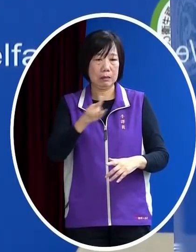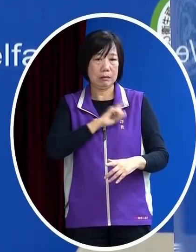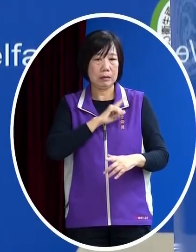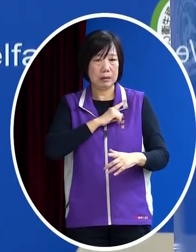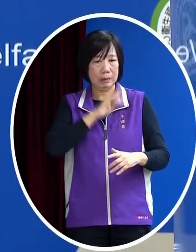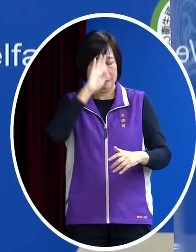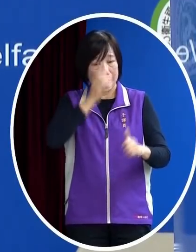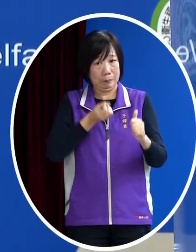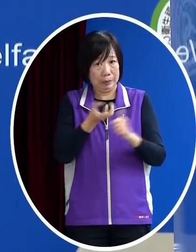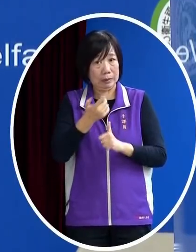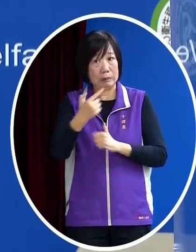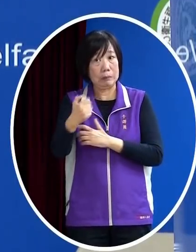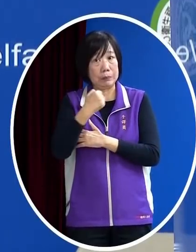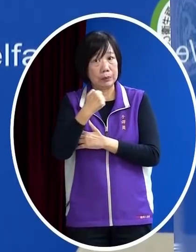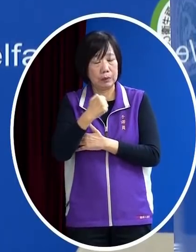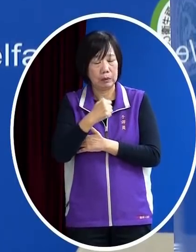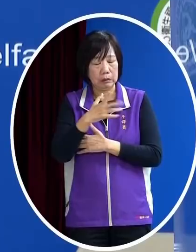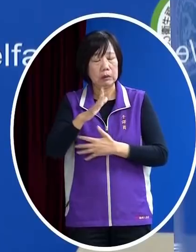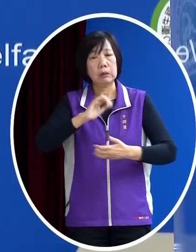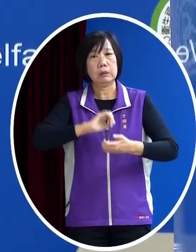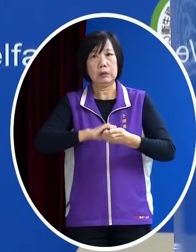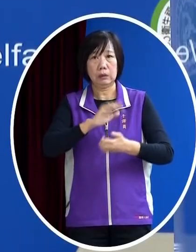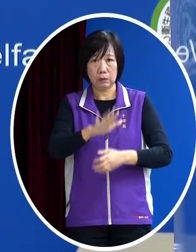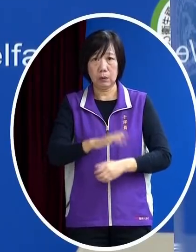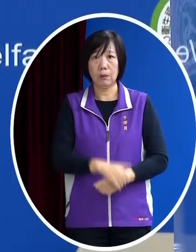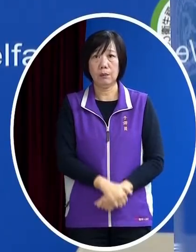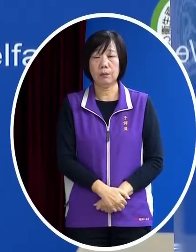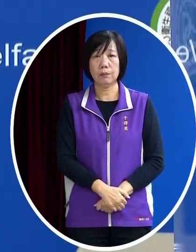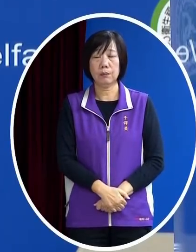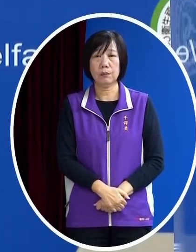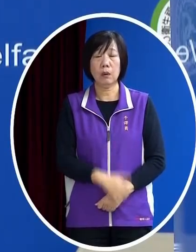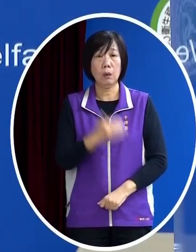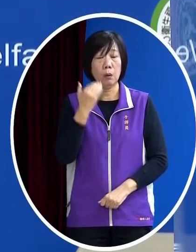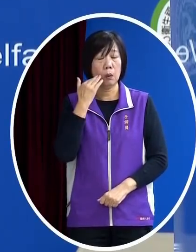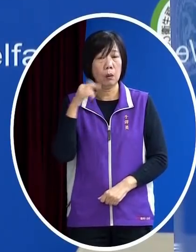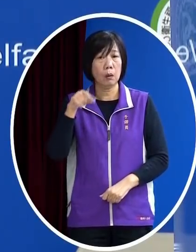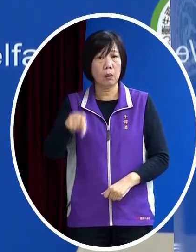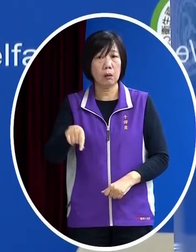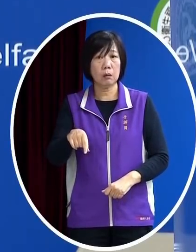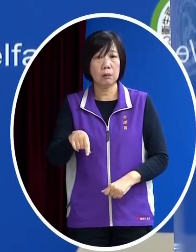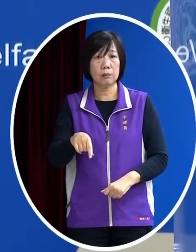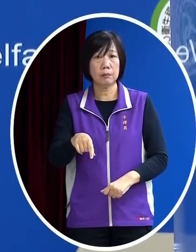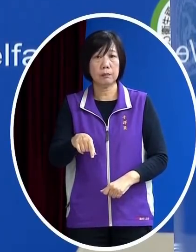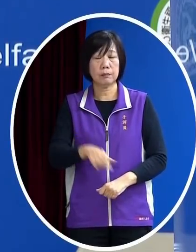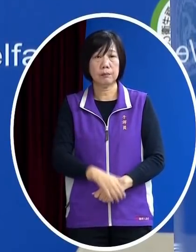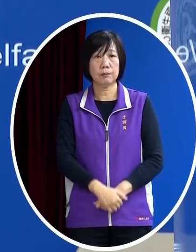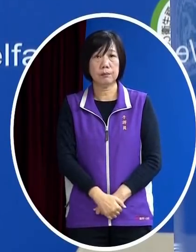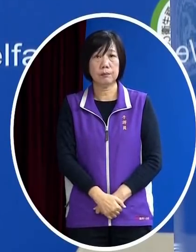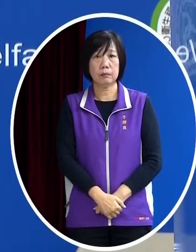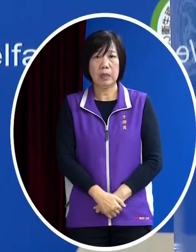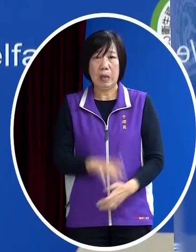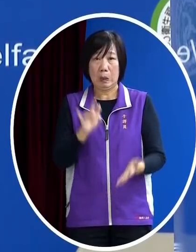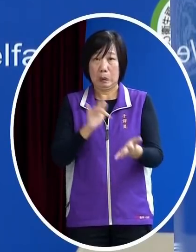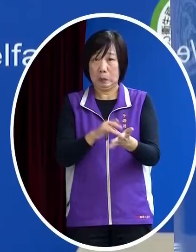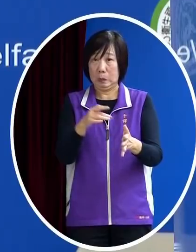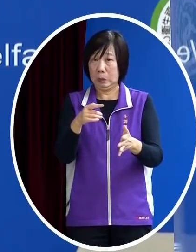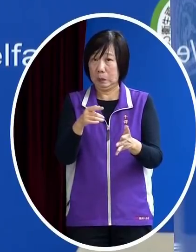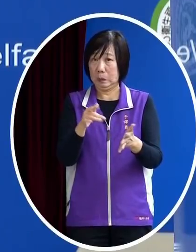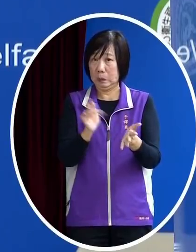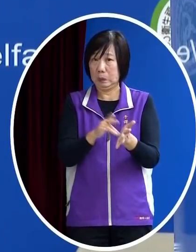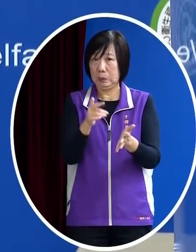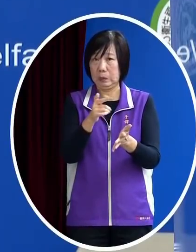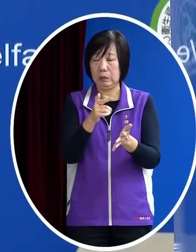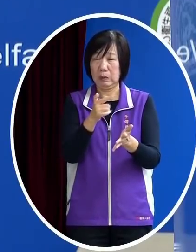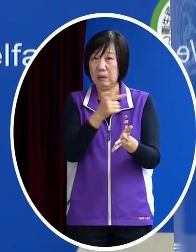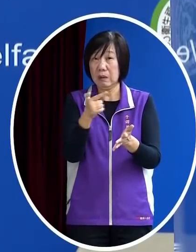比较强，那这是被确认的。但是呢，他的一个就是他的一个毒性恐怕没